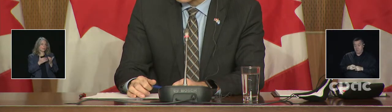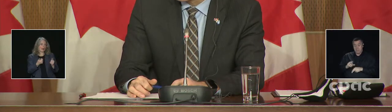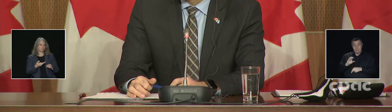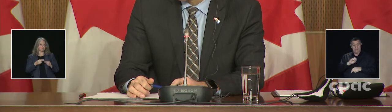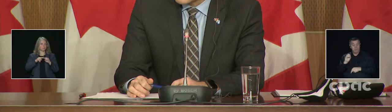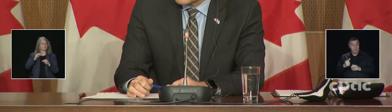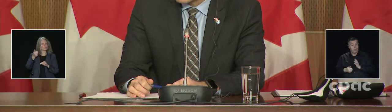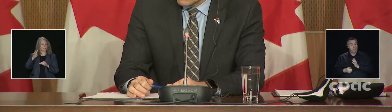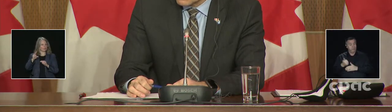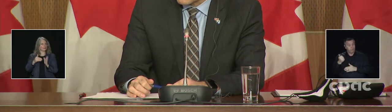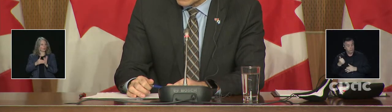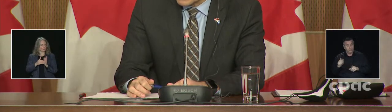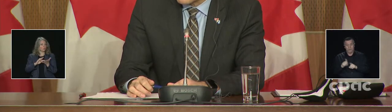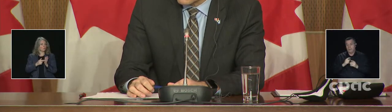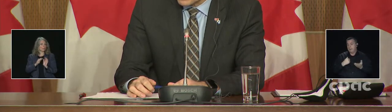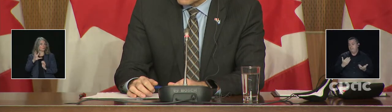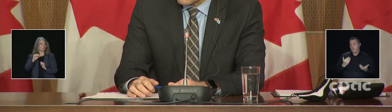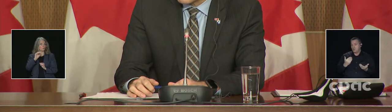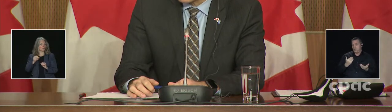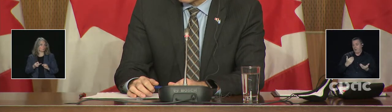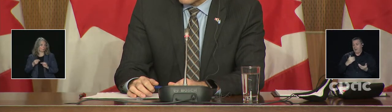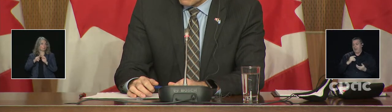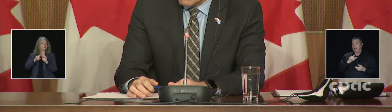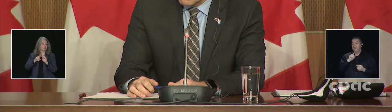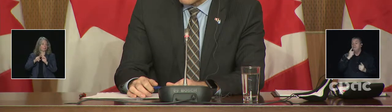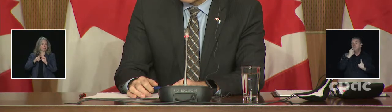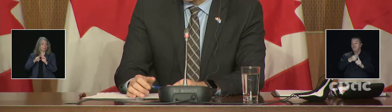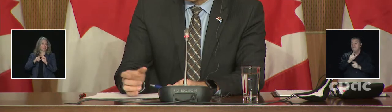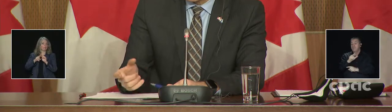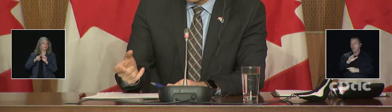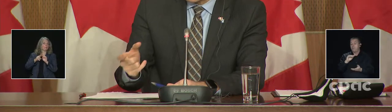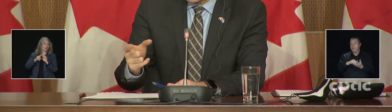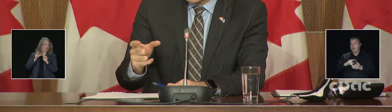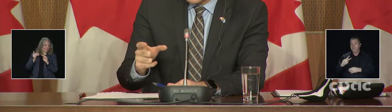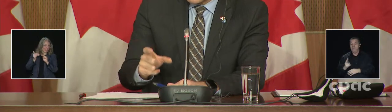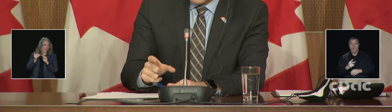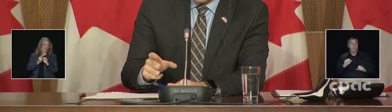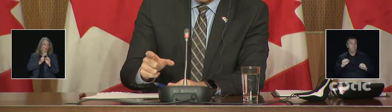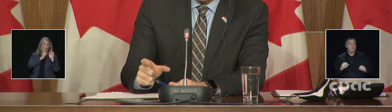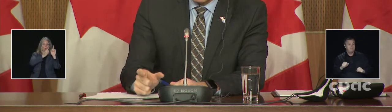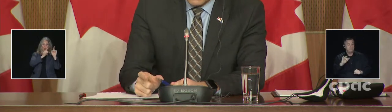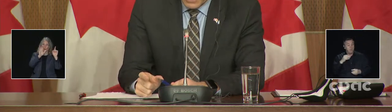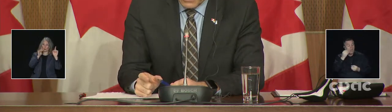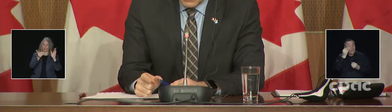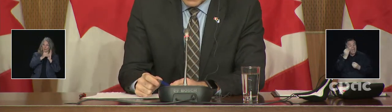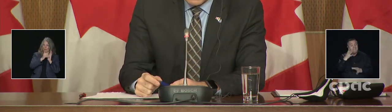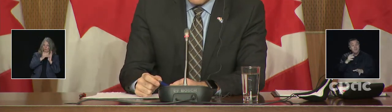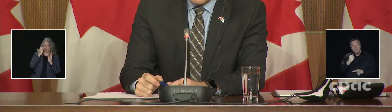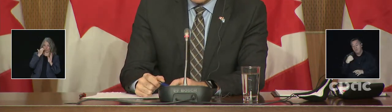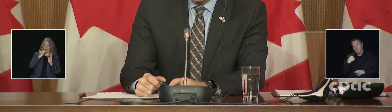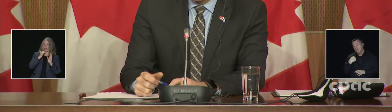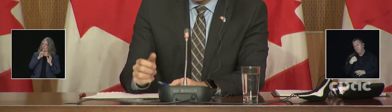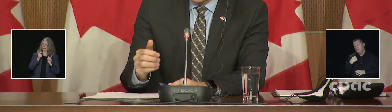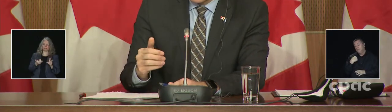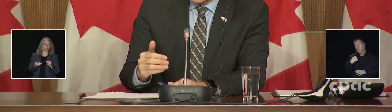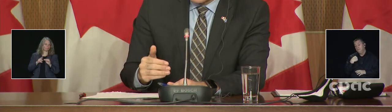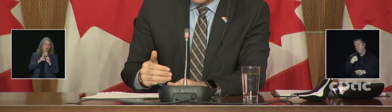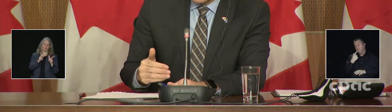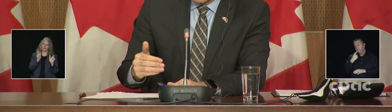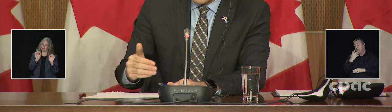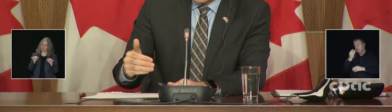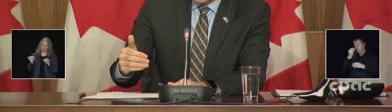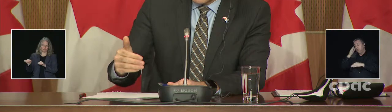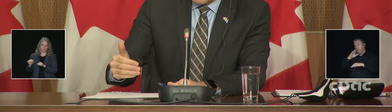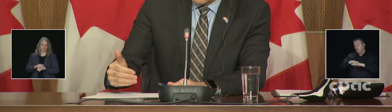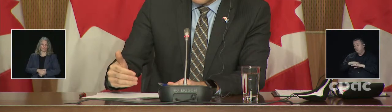50 %, et nous avons besoin d'atteindre le 23 000 le plus rapidement possible. Et c'est pour ça que les informations que j'ai données il y a quelques instants sur